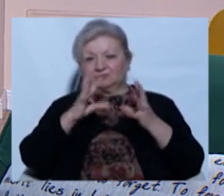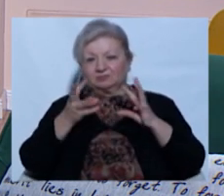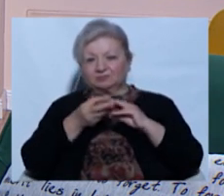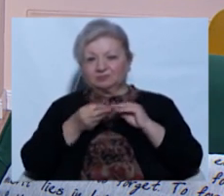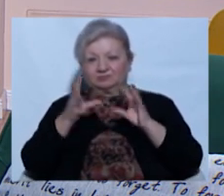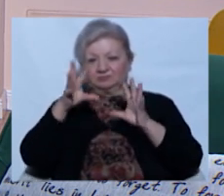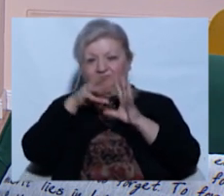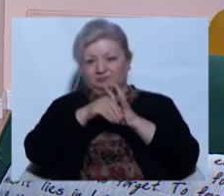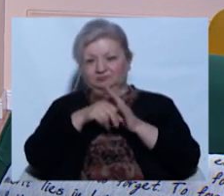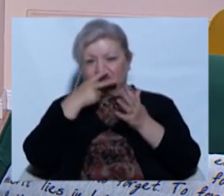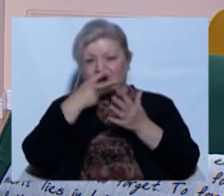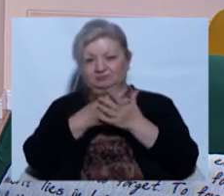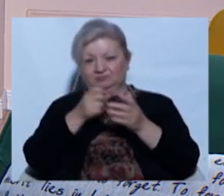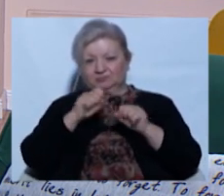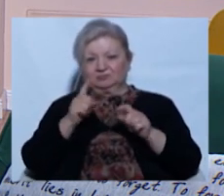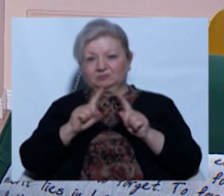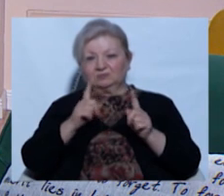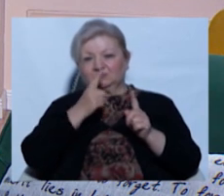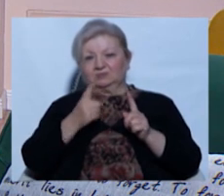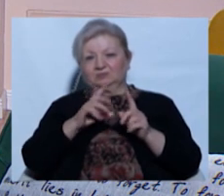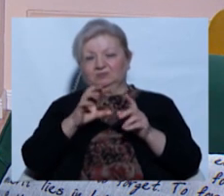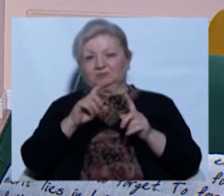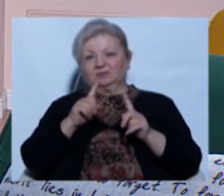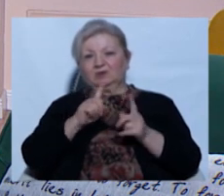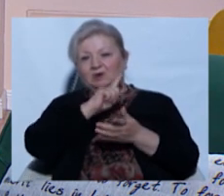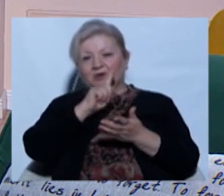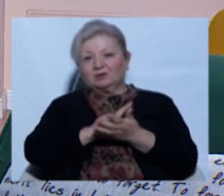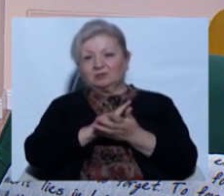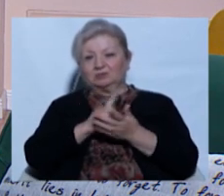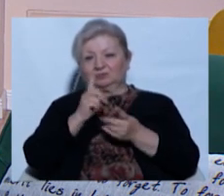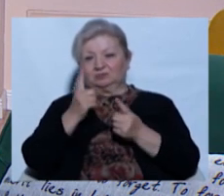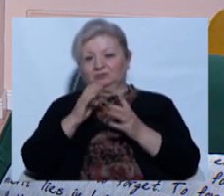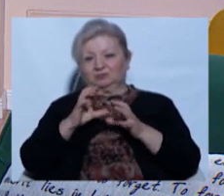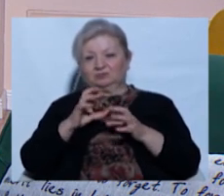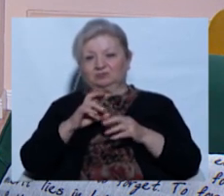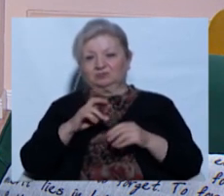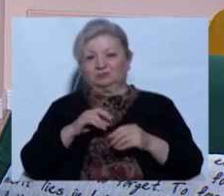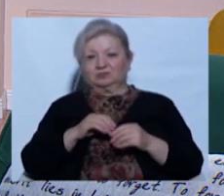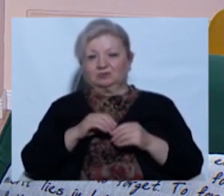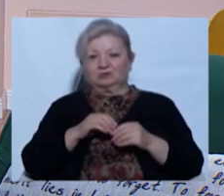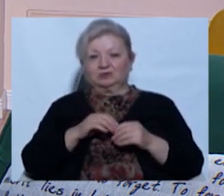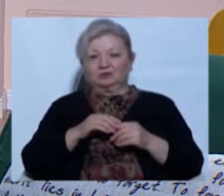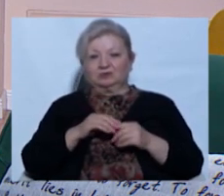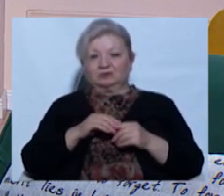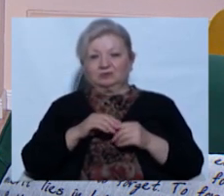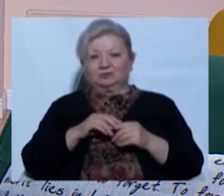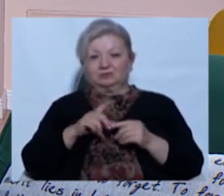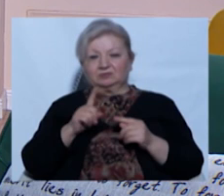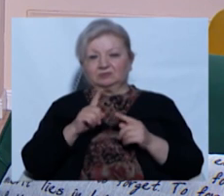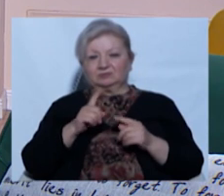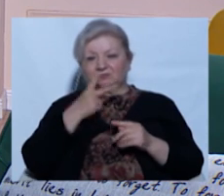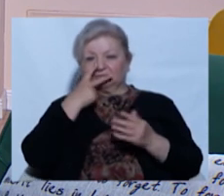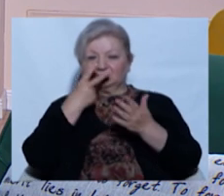ერთად შეიძლება გამოგხატოთ. ანუ ეს ერთი წესი რო იყოს აუცილებლად, რომ თქვენი იდენტობა, მე გითხარით იდენტობა რაც არის,